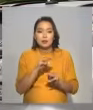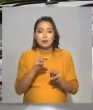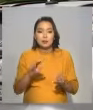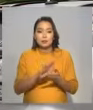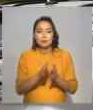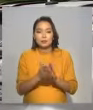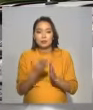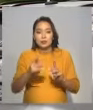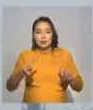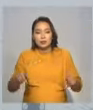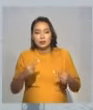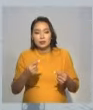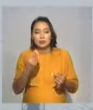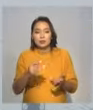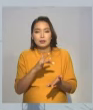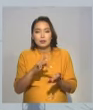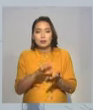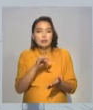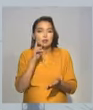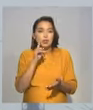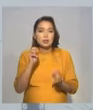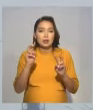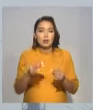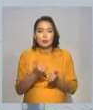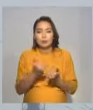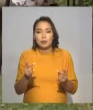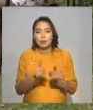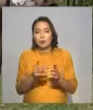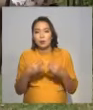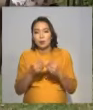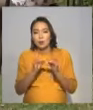жағажайды абаттандыру, спорт қалашығы мен жастарға арналған отбасылық